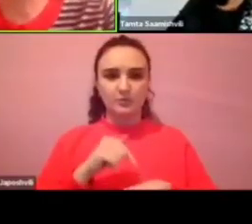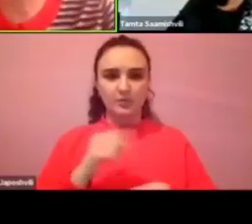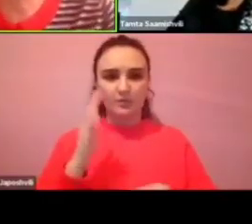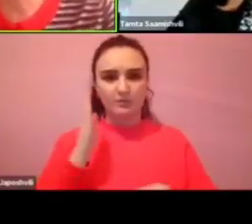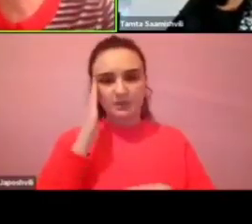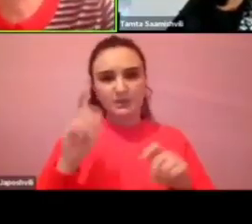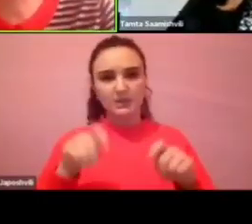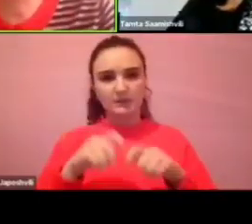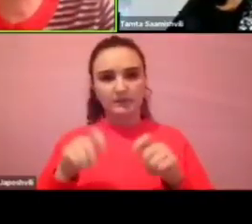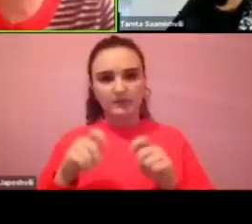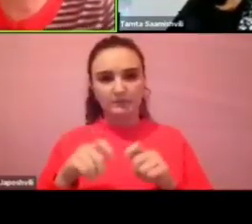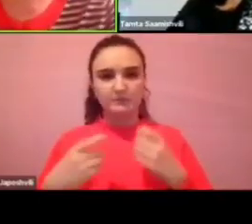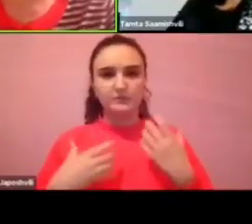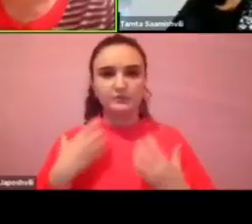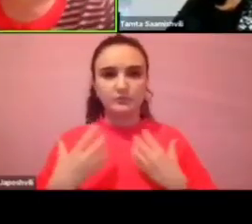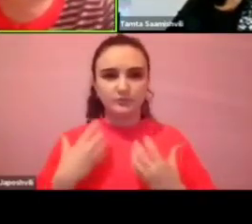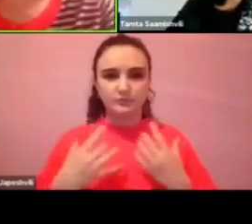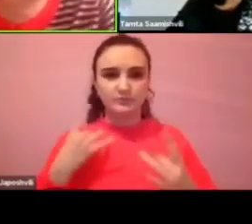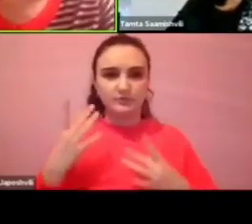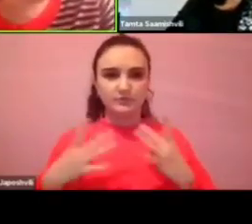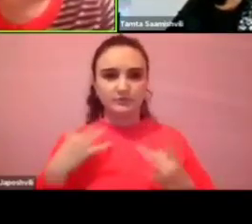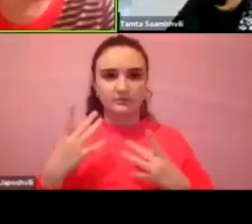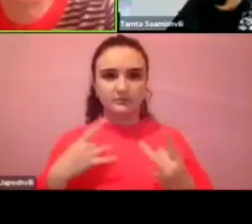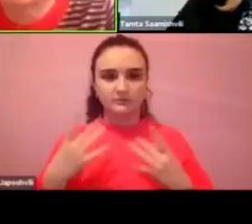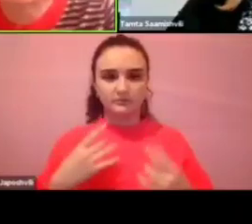ძილის დარღვევები, შფოთვები,